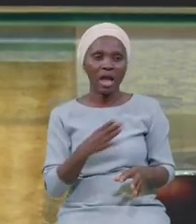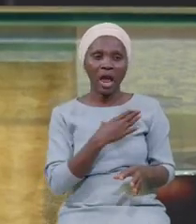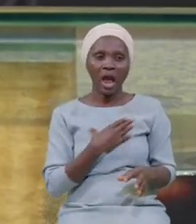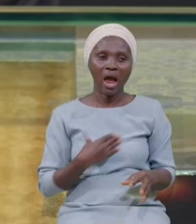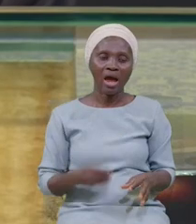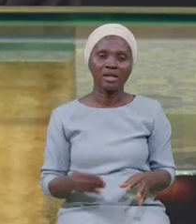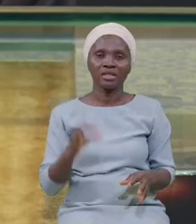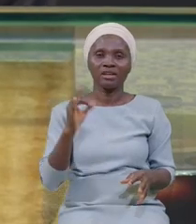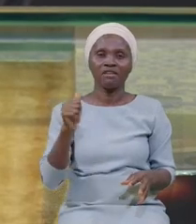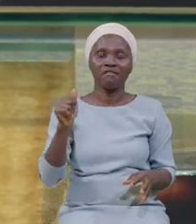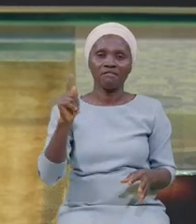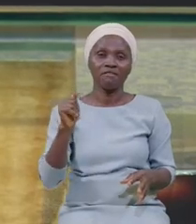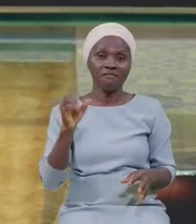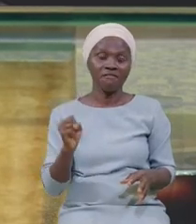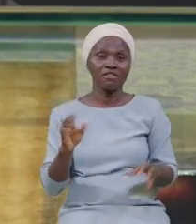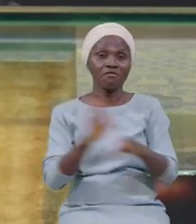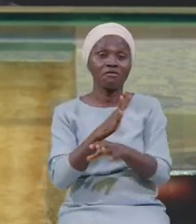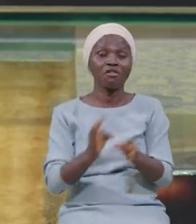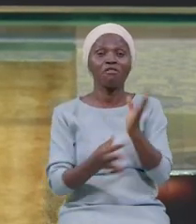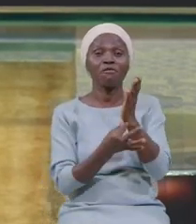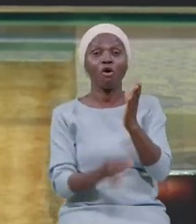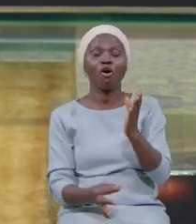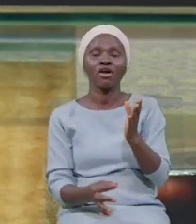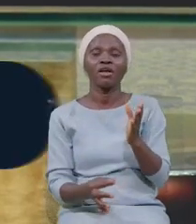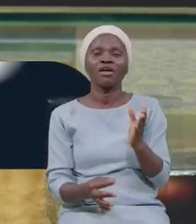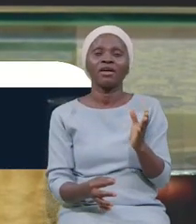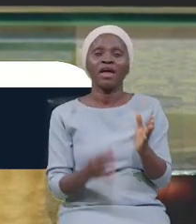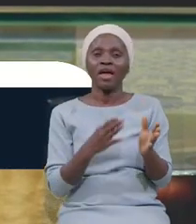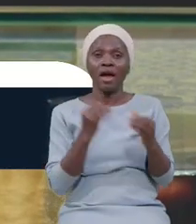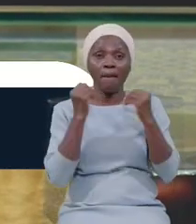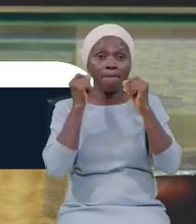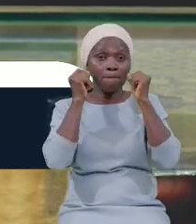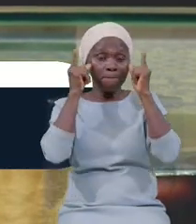La providence merveilleuse ou étonnante.